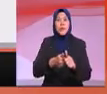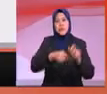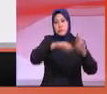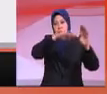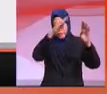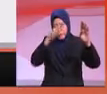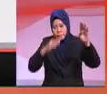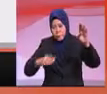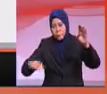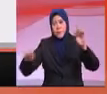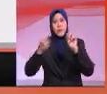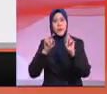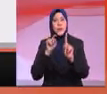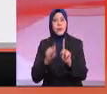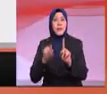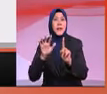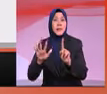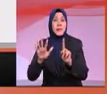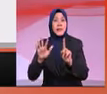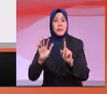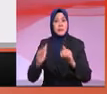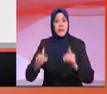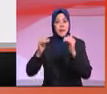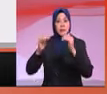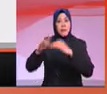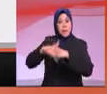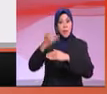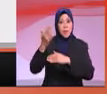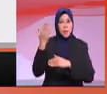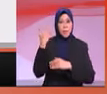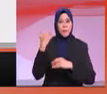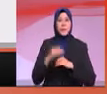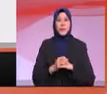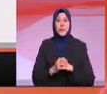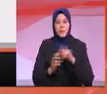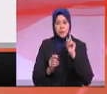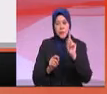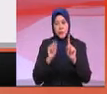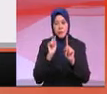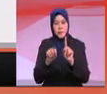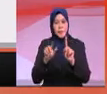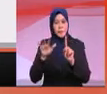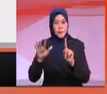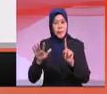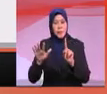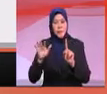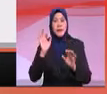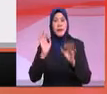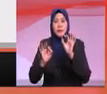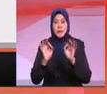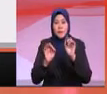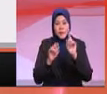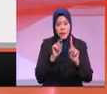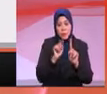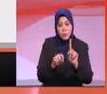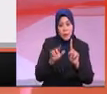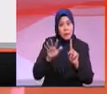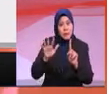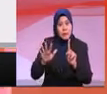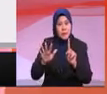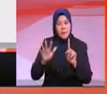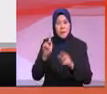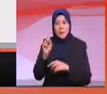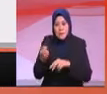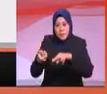1.5 pada peringkat awal. Jadi kita lihat 1.5. Kalau 1.5 kes tu